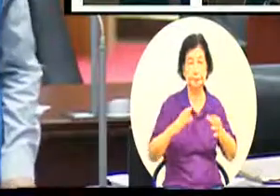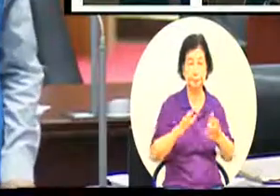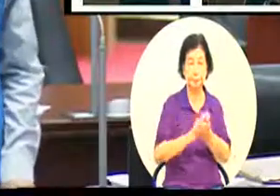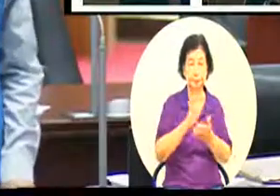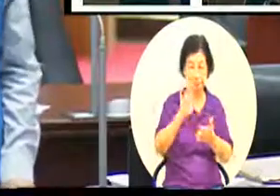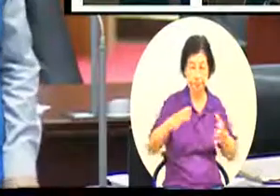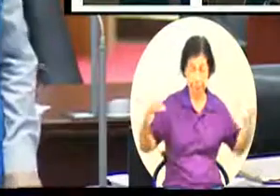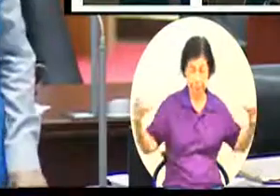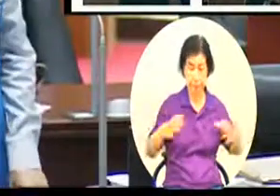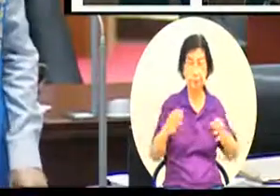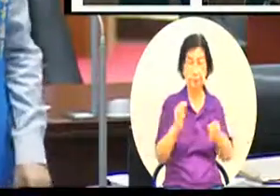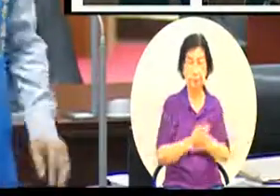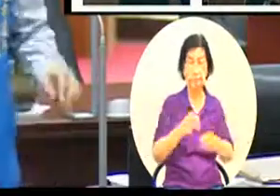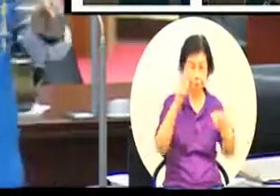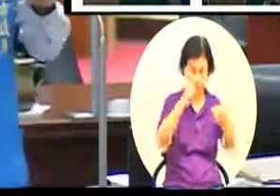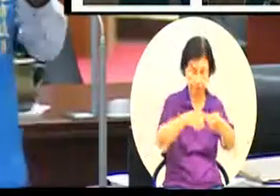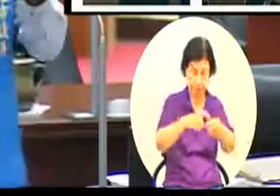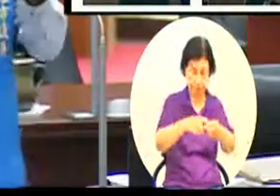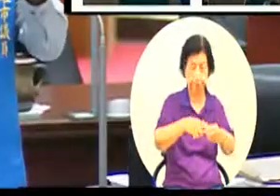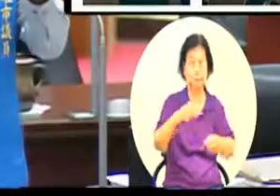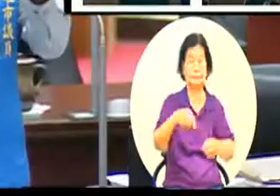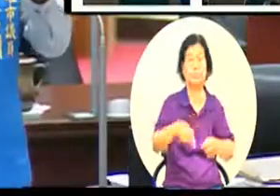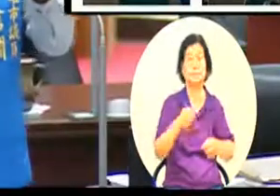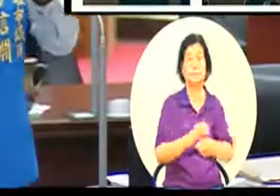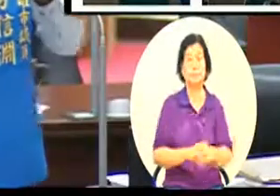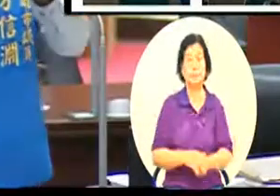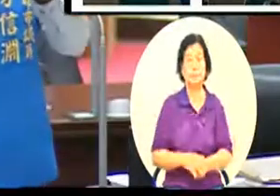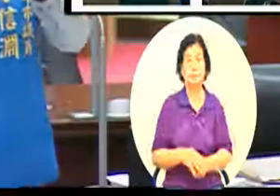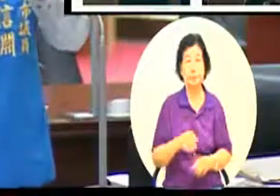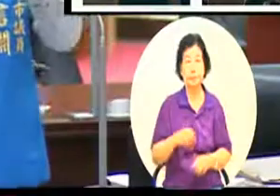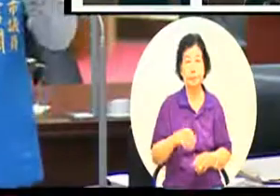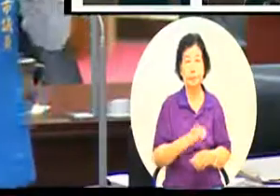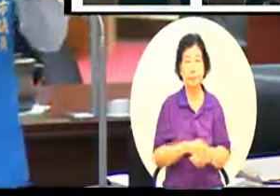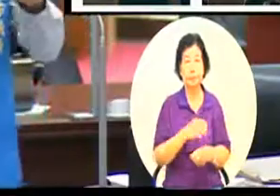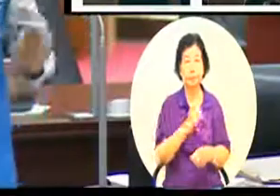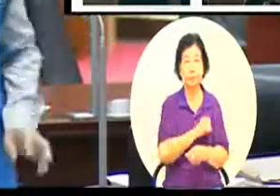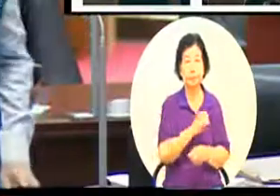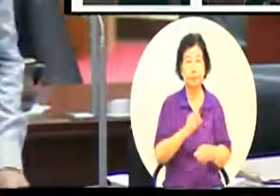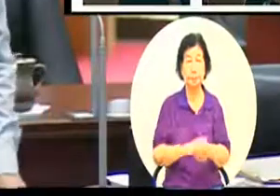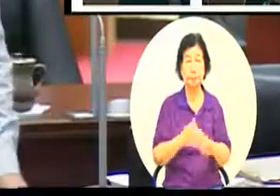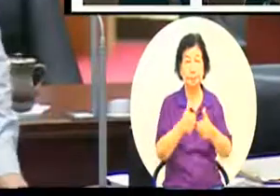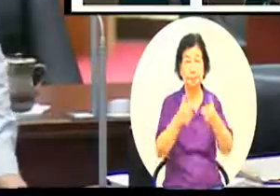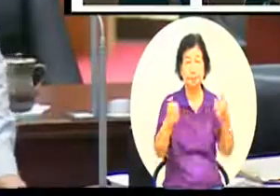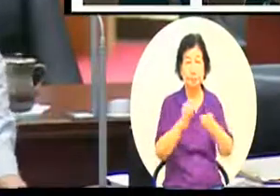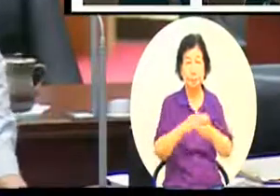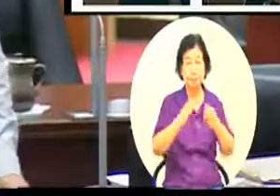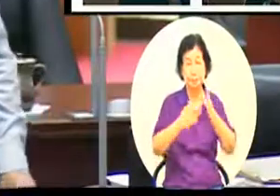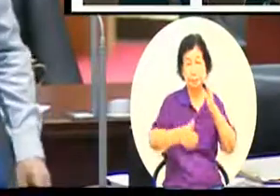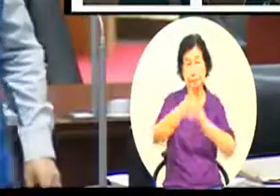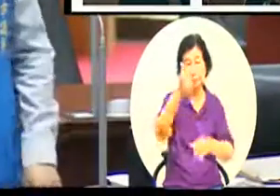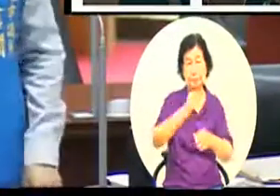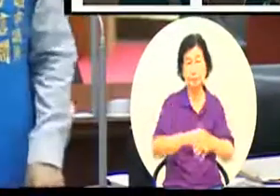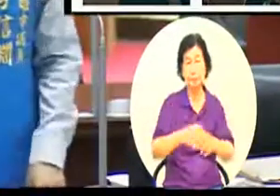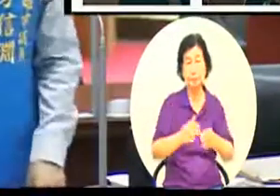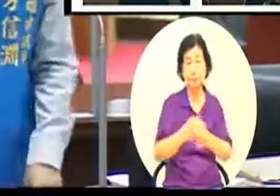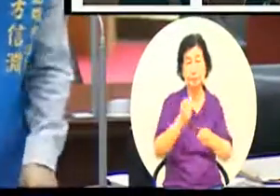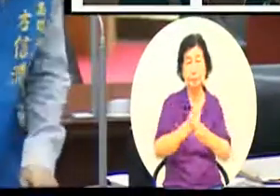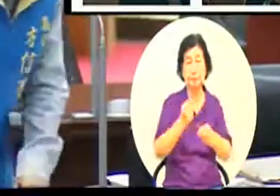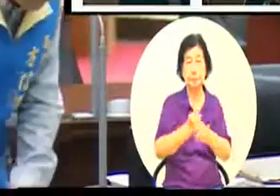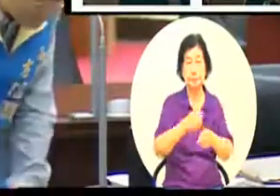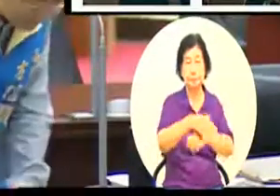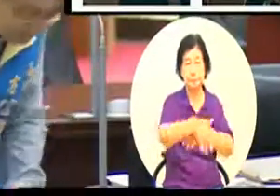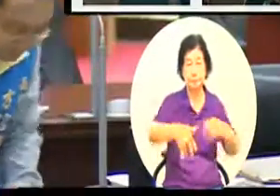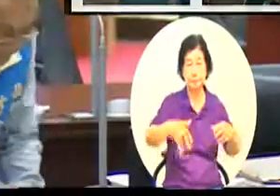求的一个目标。好，我的咨询到这里，谢谢主席啊，谢谢市长，还有我们的市府团队，谢谢你们，谢谢。